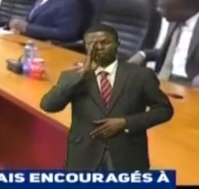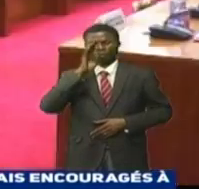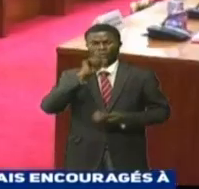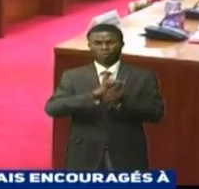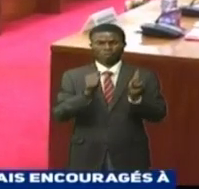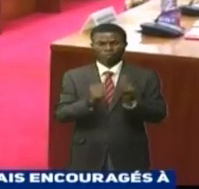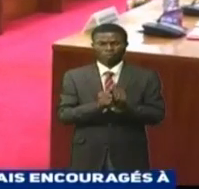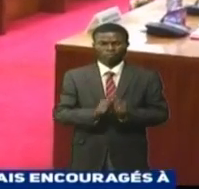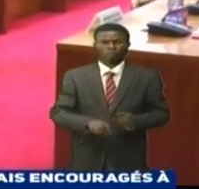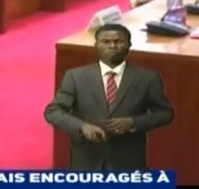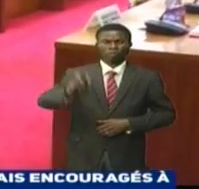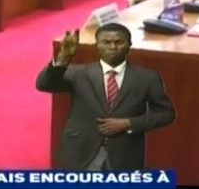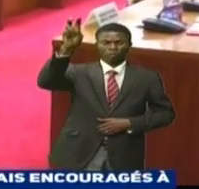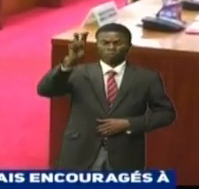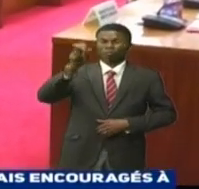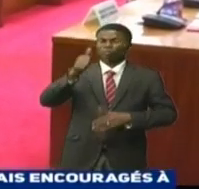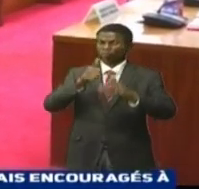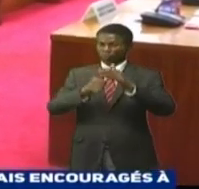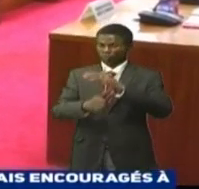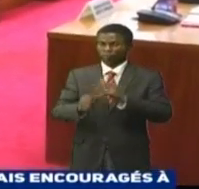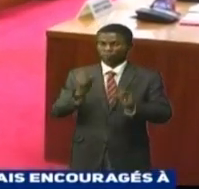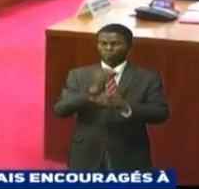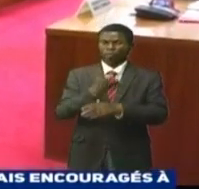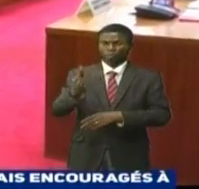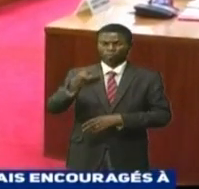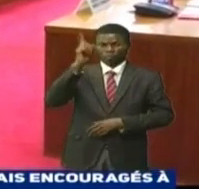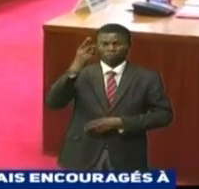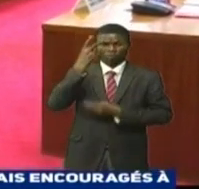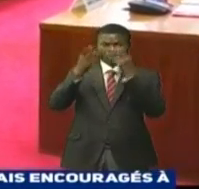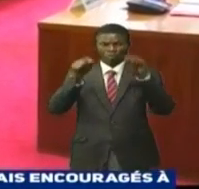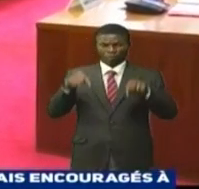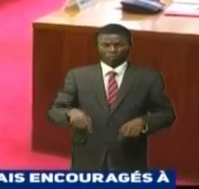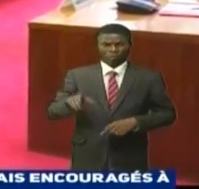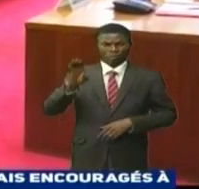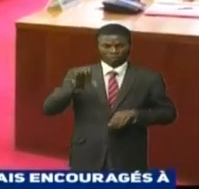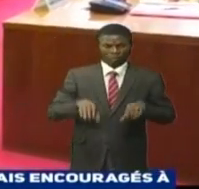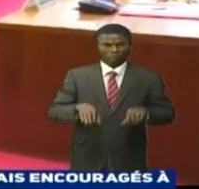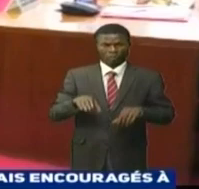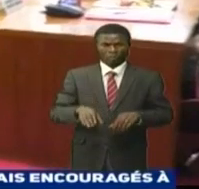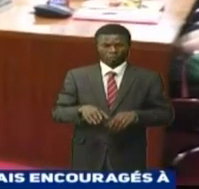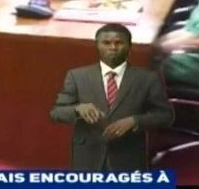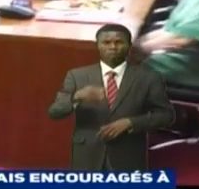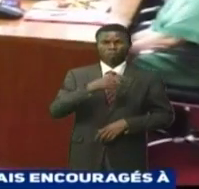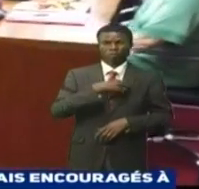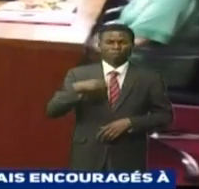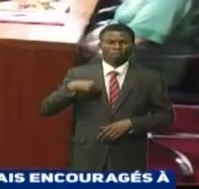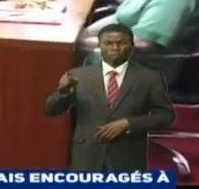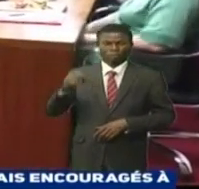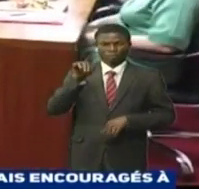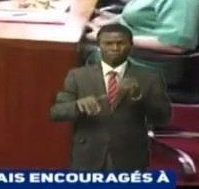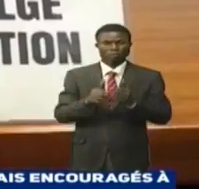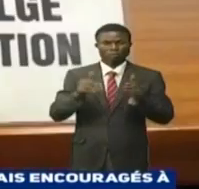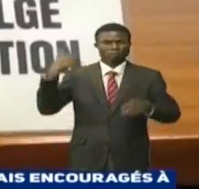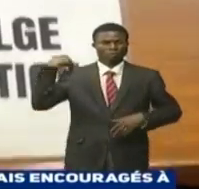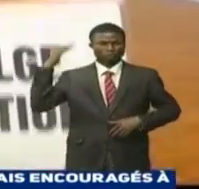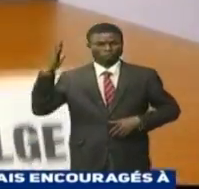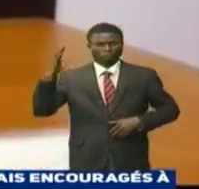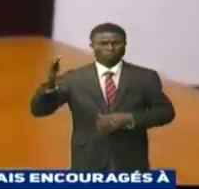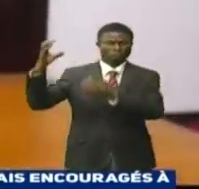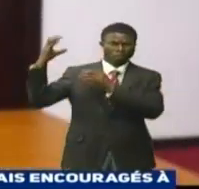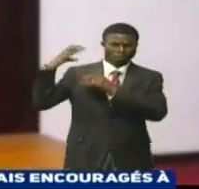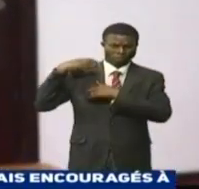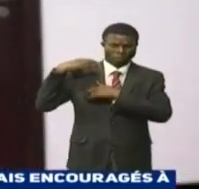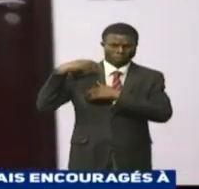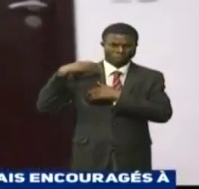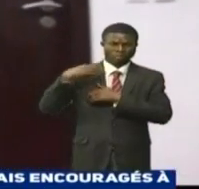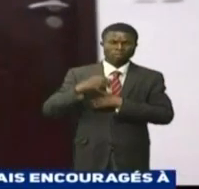matière des migrations et Tobo fixes pour sa première visite en RDC Nicole des mots secrétaire d'État en change de la